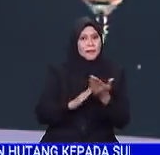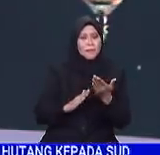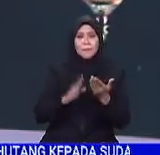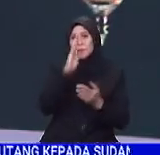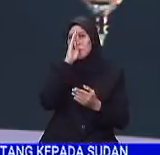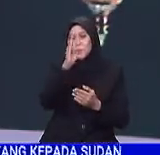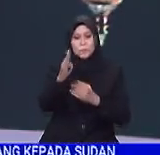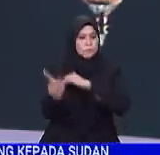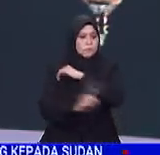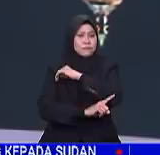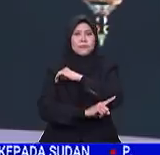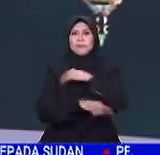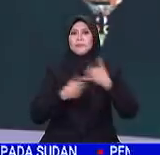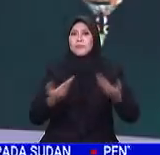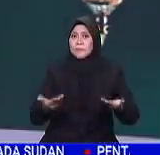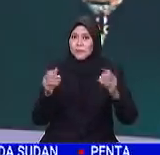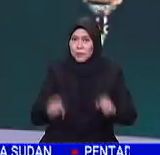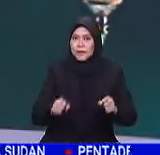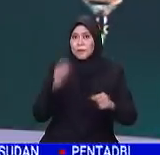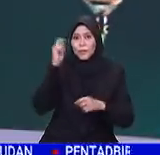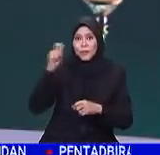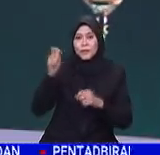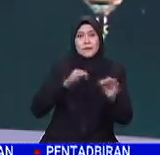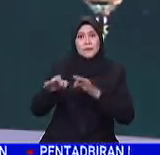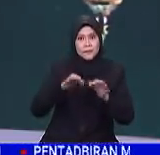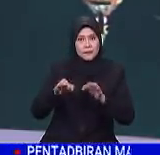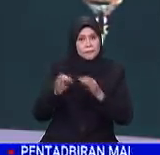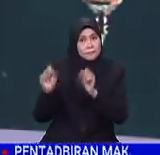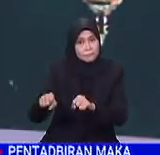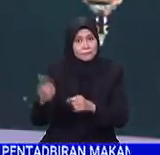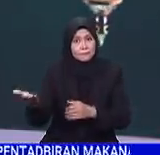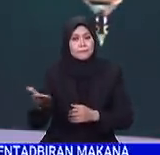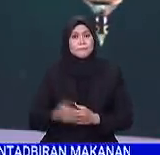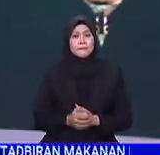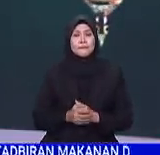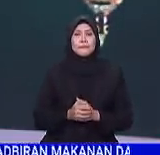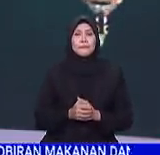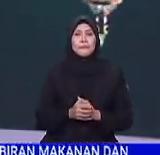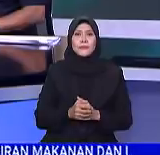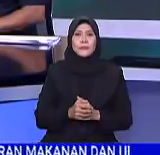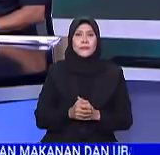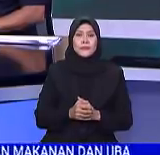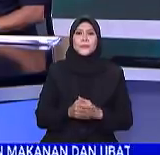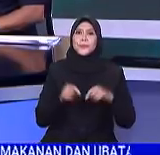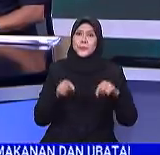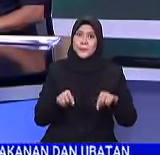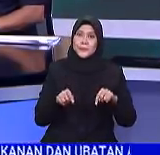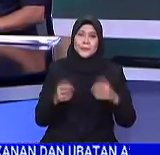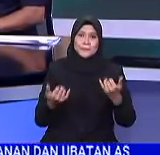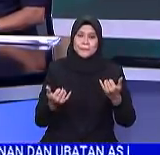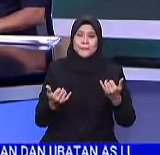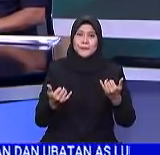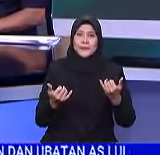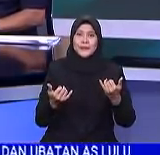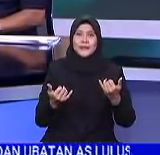terus dikenakan kompaun. Mungkin Tuan juga boleh jelaskan untuk situasi begitu. Baik. Tentang situasi ini, kadang-kadang